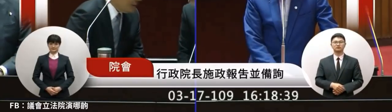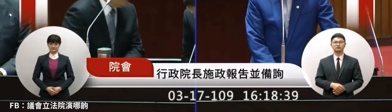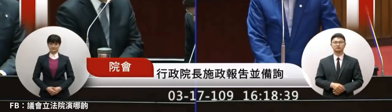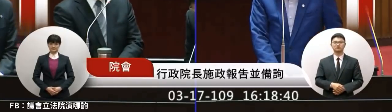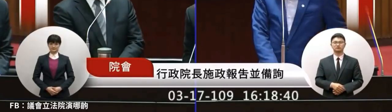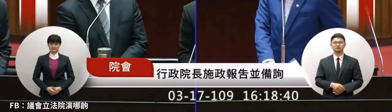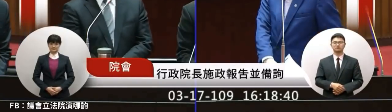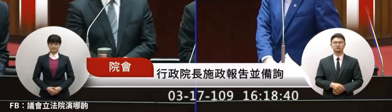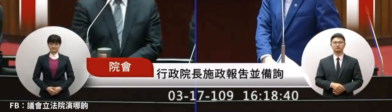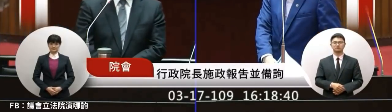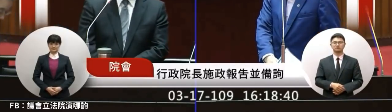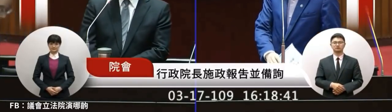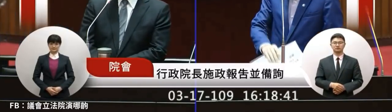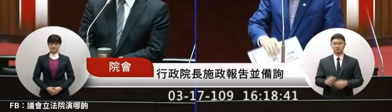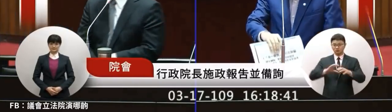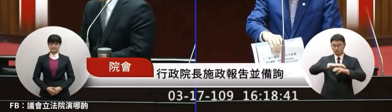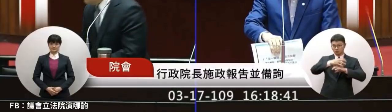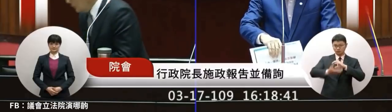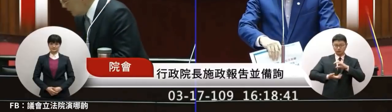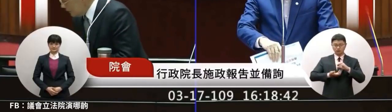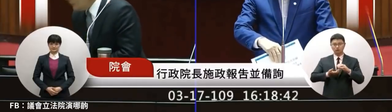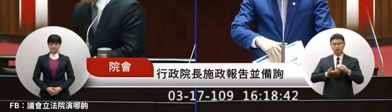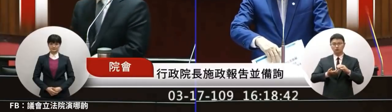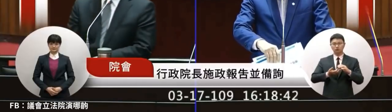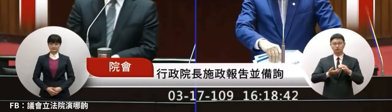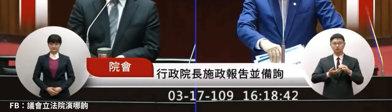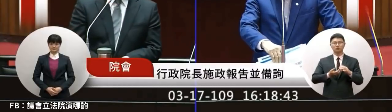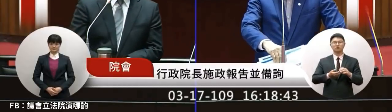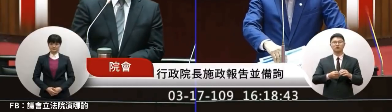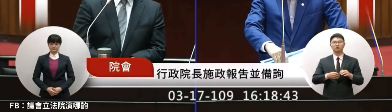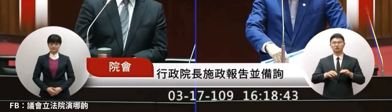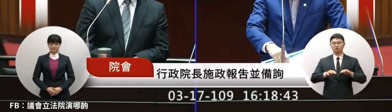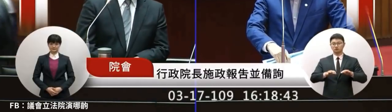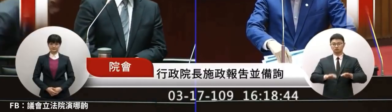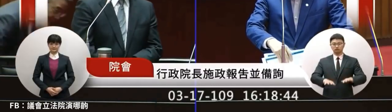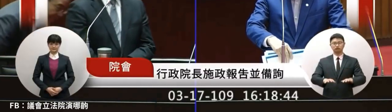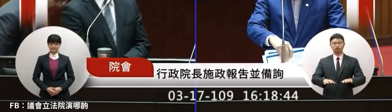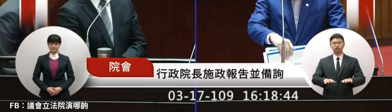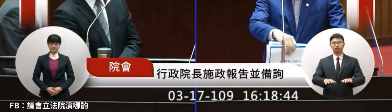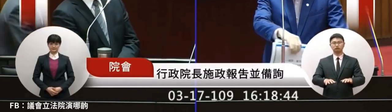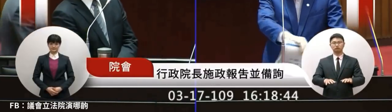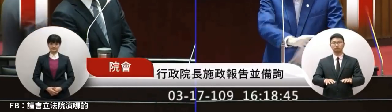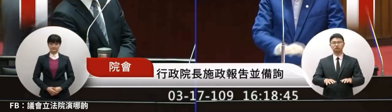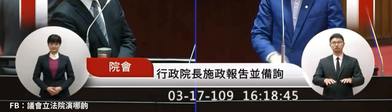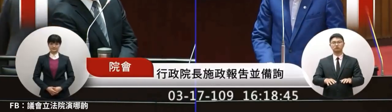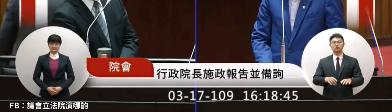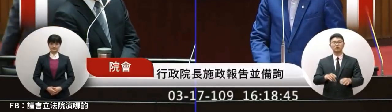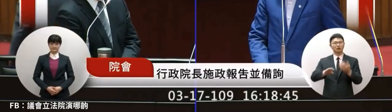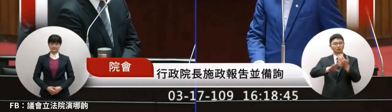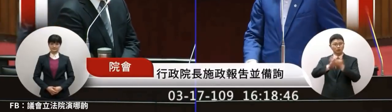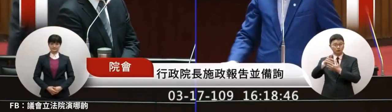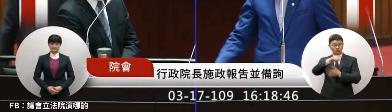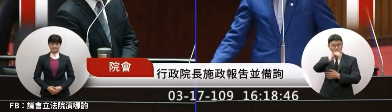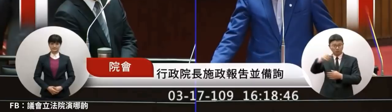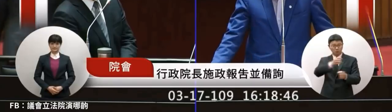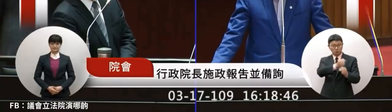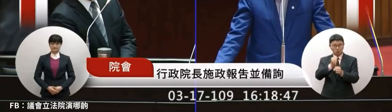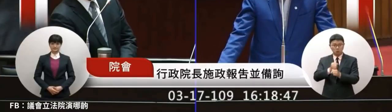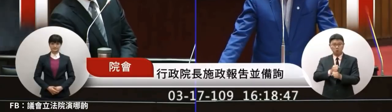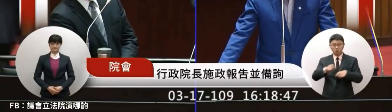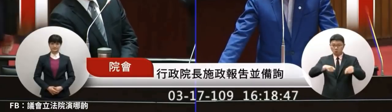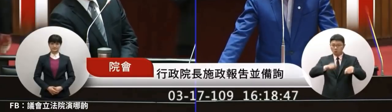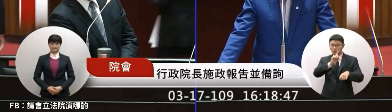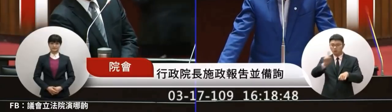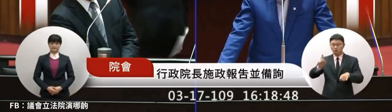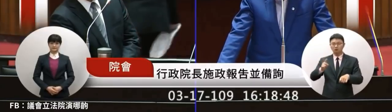现在全球各国，我把全球各国人家现在怎么做的，我们最后那一页跳下来给